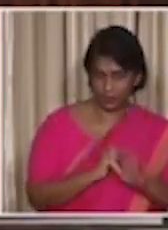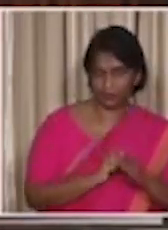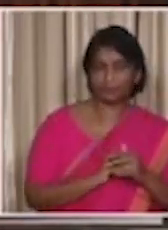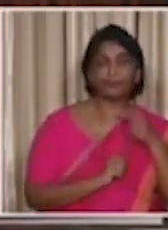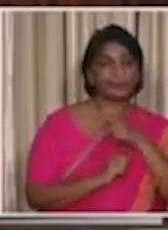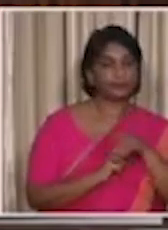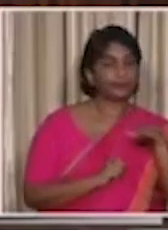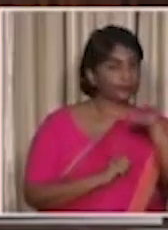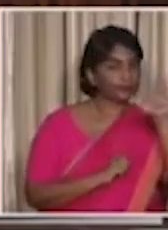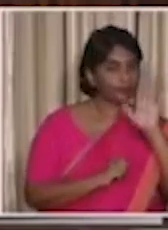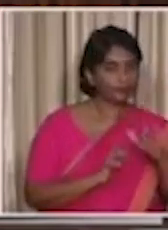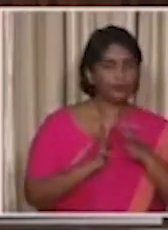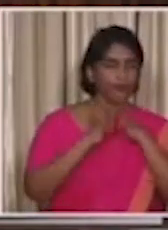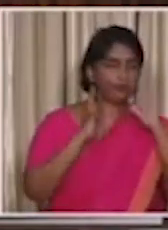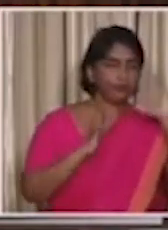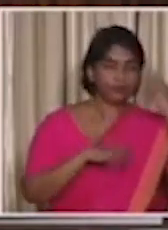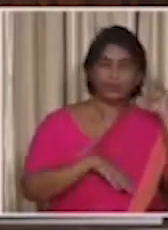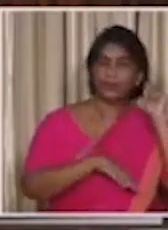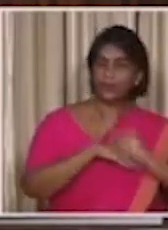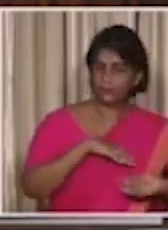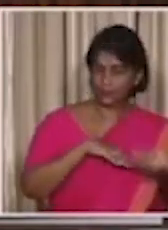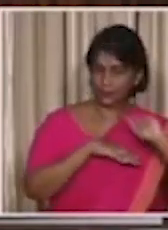ඒ ප්‍රදේශවල විශේෂ සැලසුම්